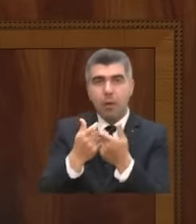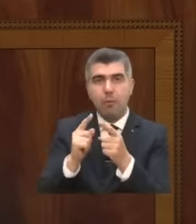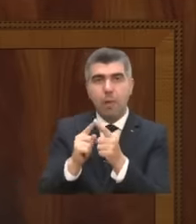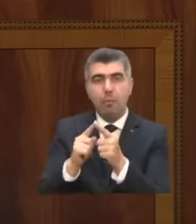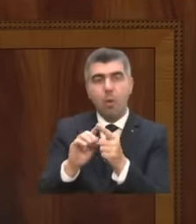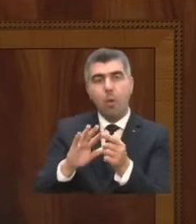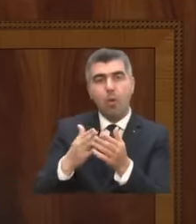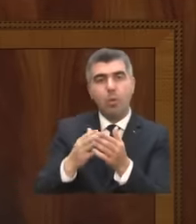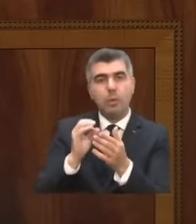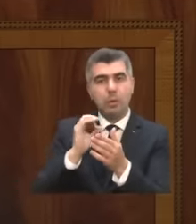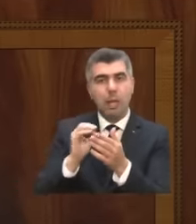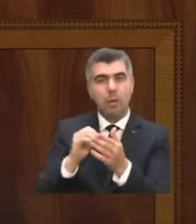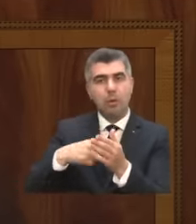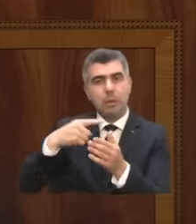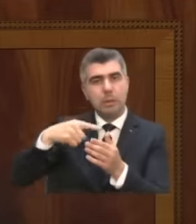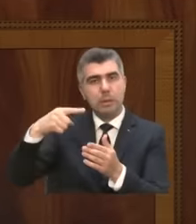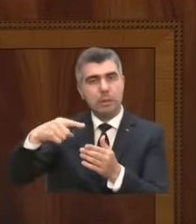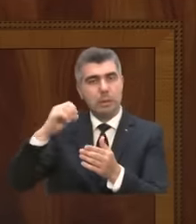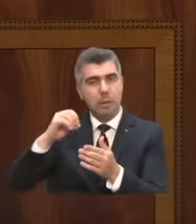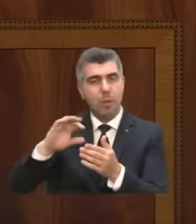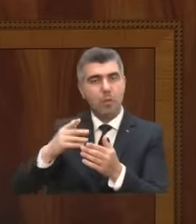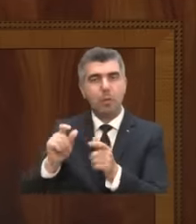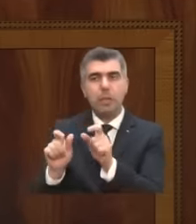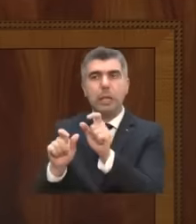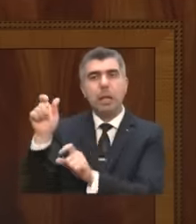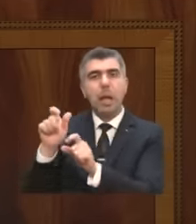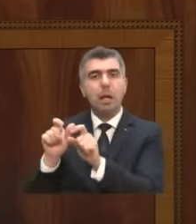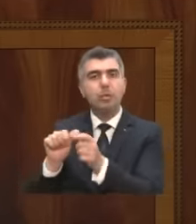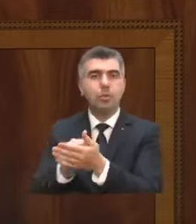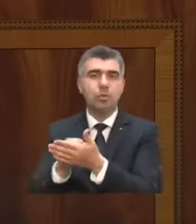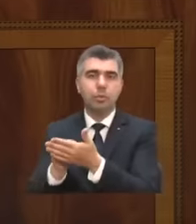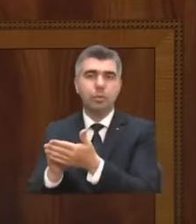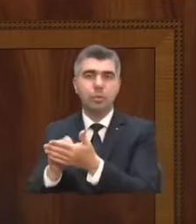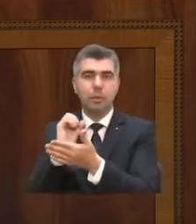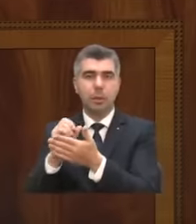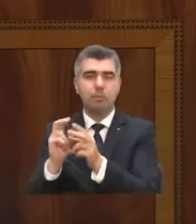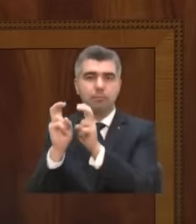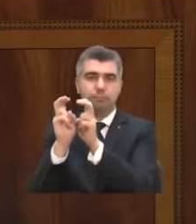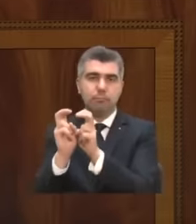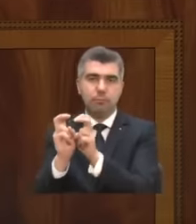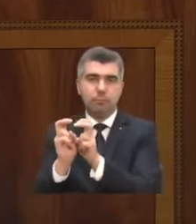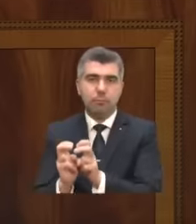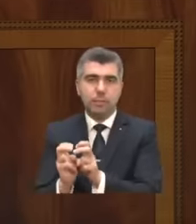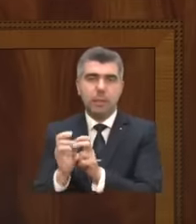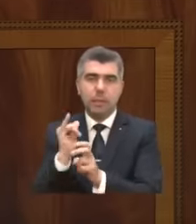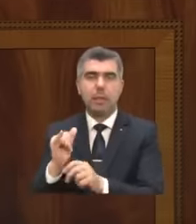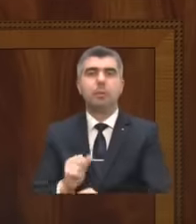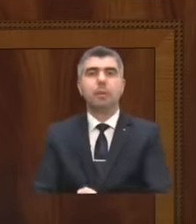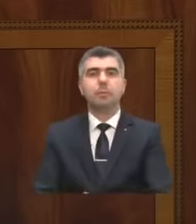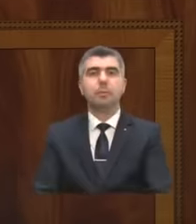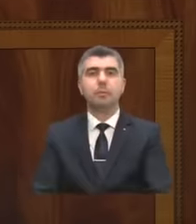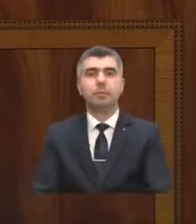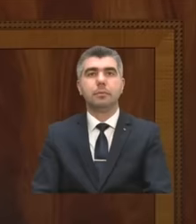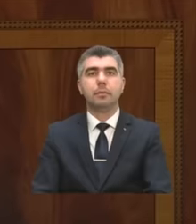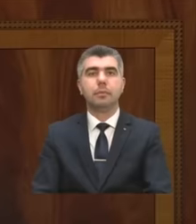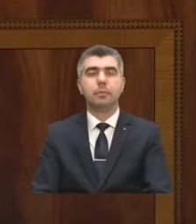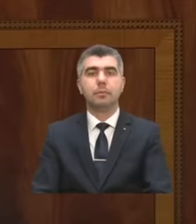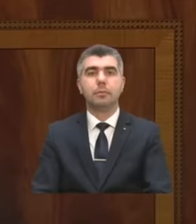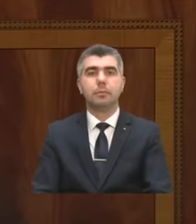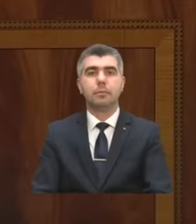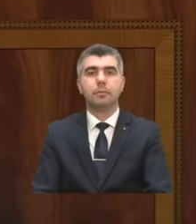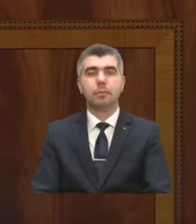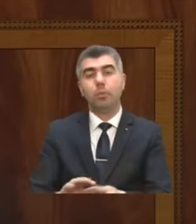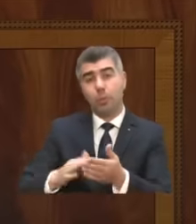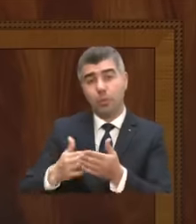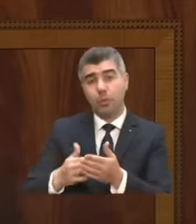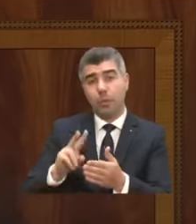في منحه السعودي على حساب القدره الشرائيه ديال المواطن اللي شفناها في منحه تنازلي. بكل